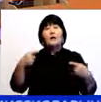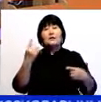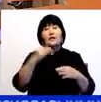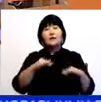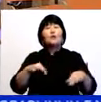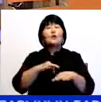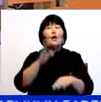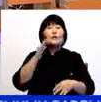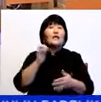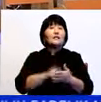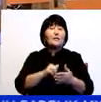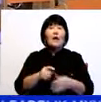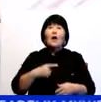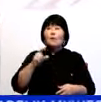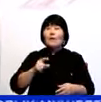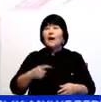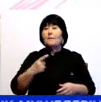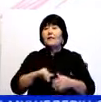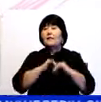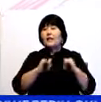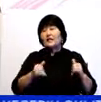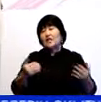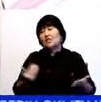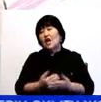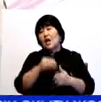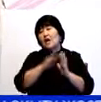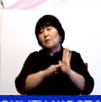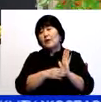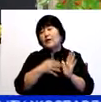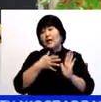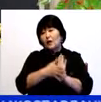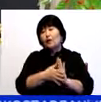бөбекжайларда өткізіледі. Себебі мамандардың біліктілігін арттырып, жаңа бағдарламаны